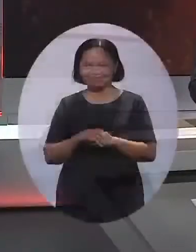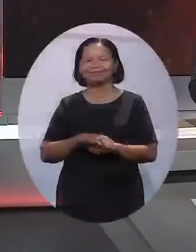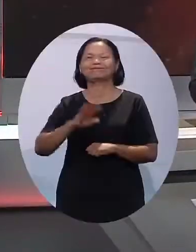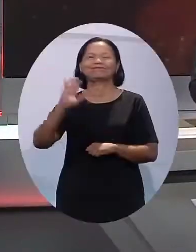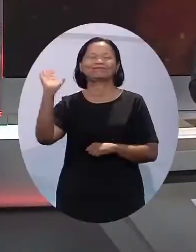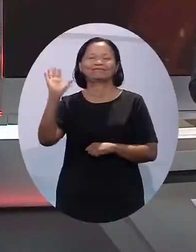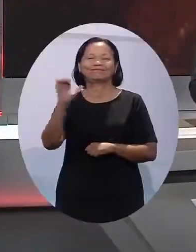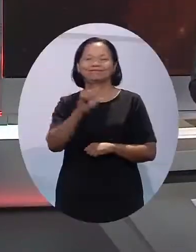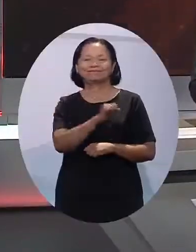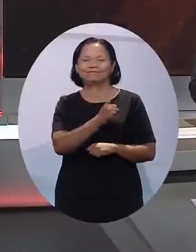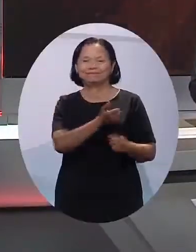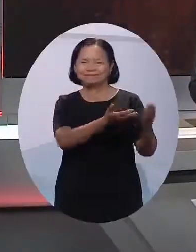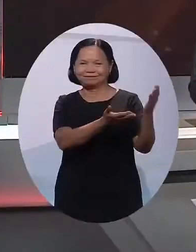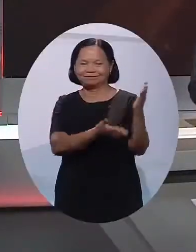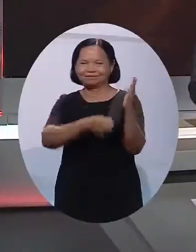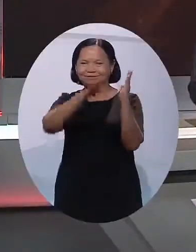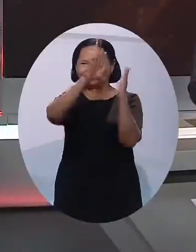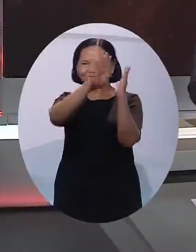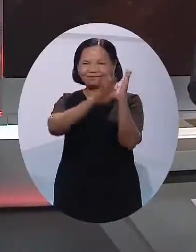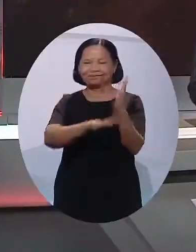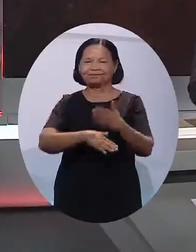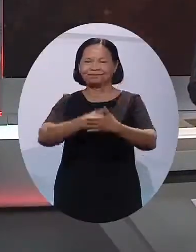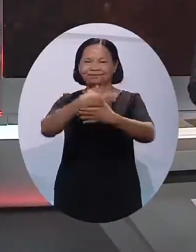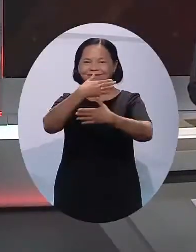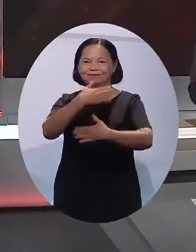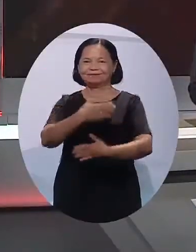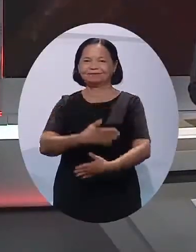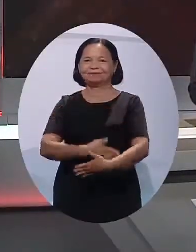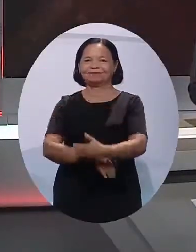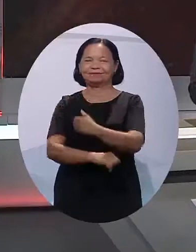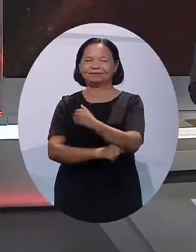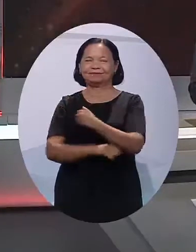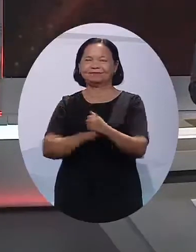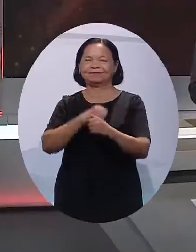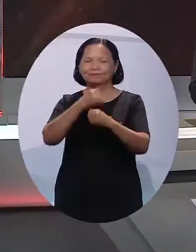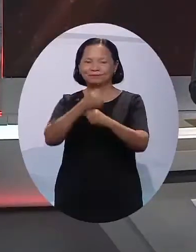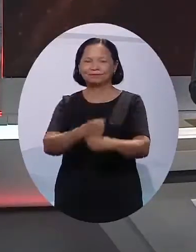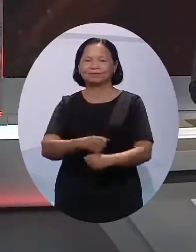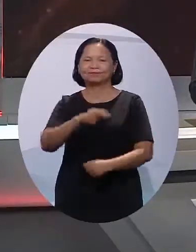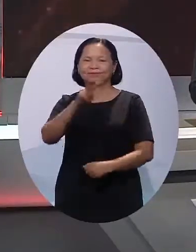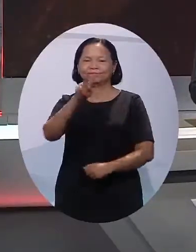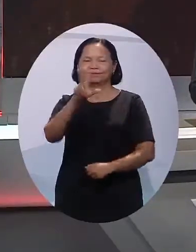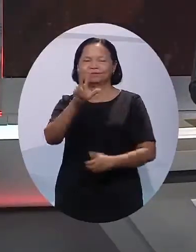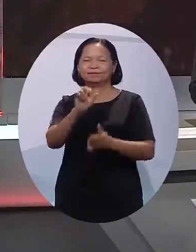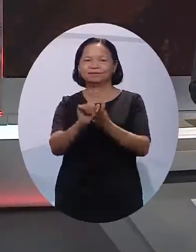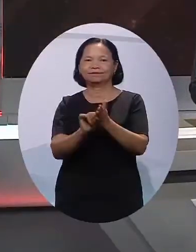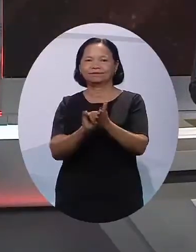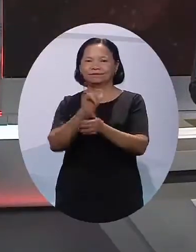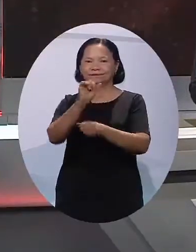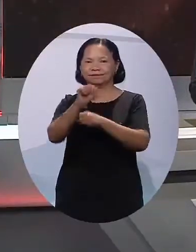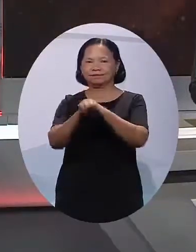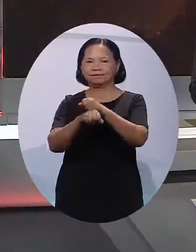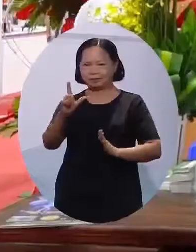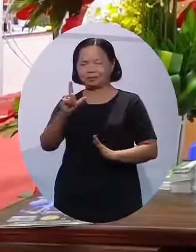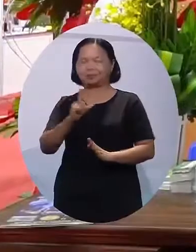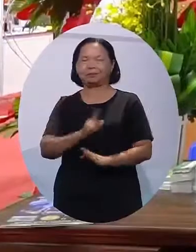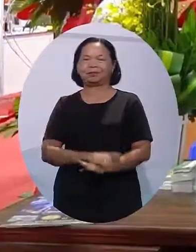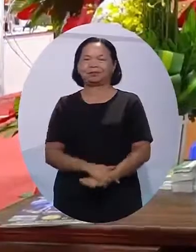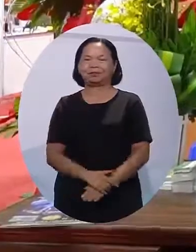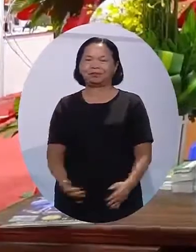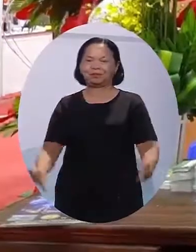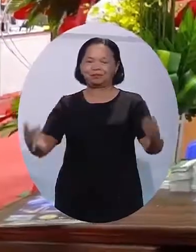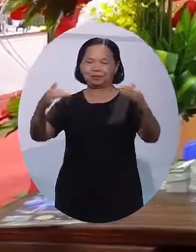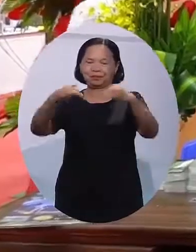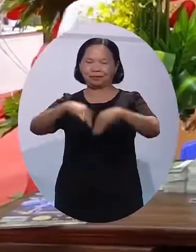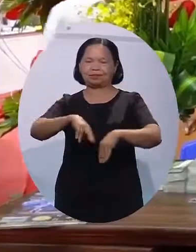Kính chào quý vị, mời quý vị cùng theo dõi bản tin buổi trưa của Đài Truyền hình Thành phố Hồ Chí Minh. Hôm nay Chủ nhật ngày 28 tháng 6 năm 2020. Tham gia